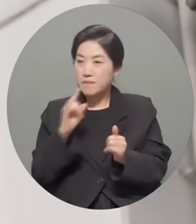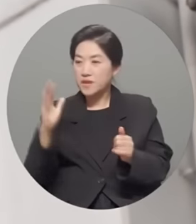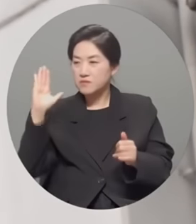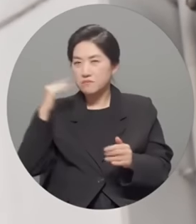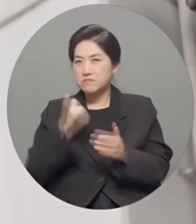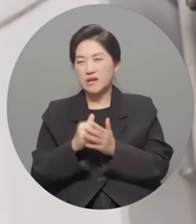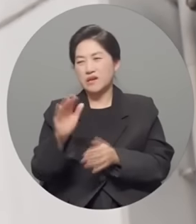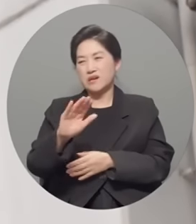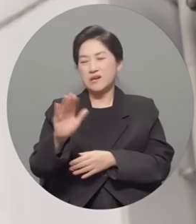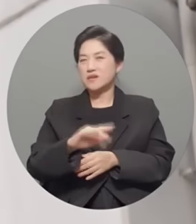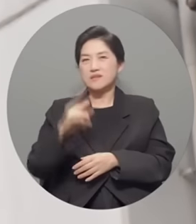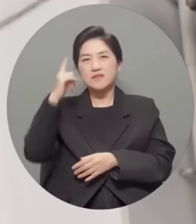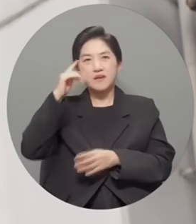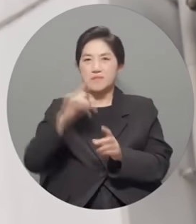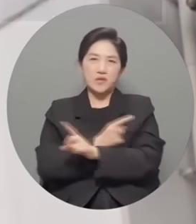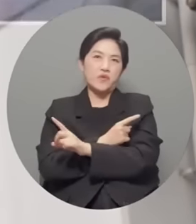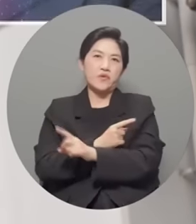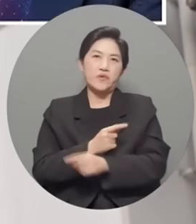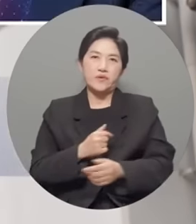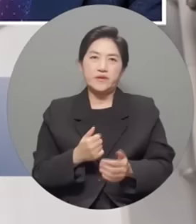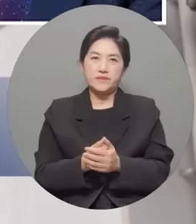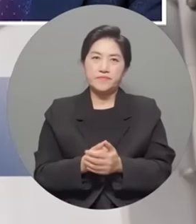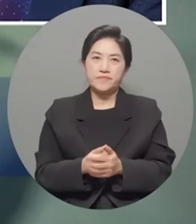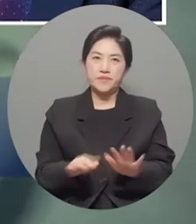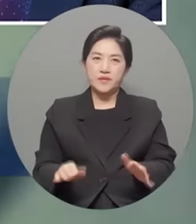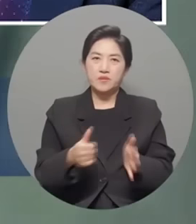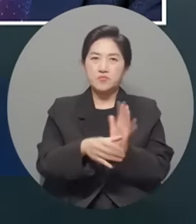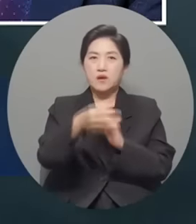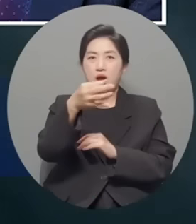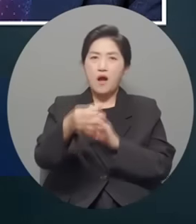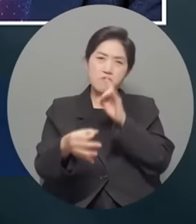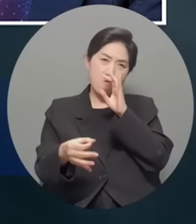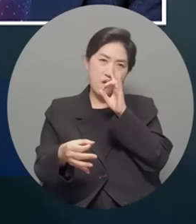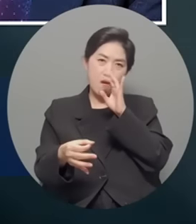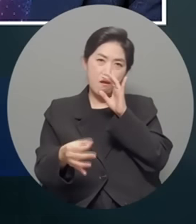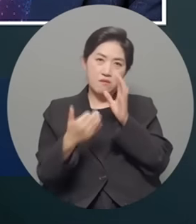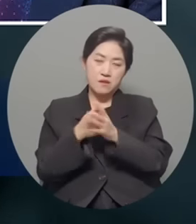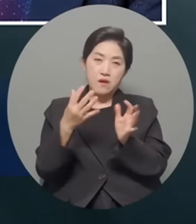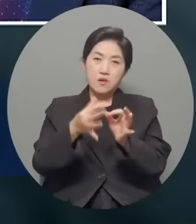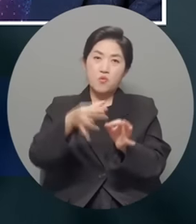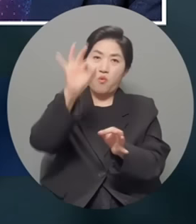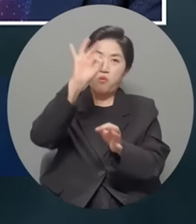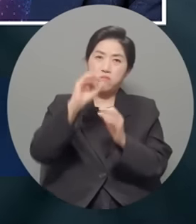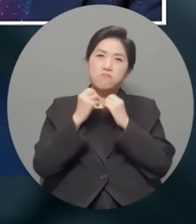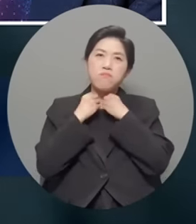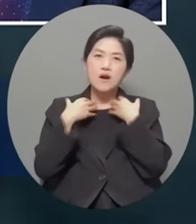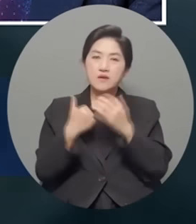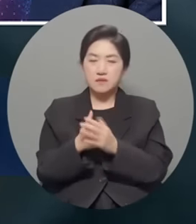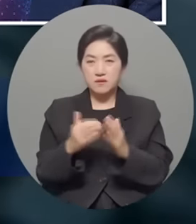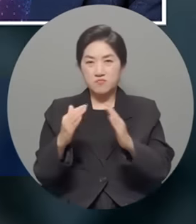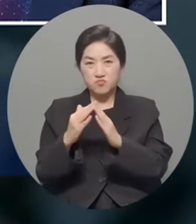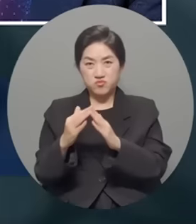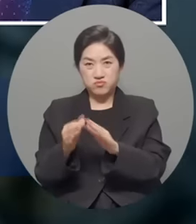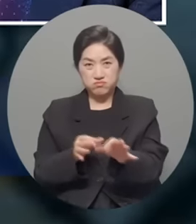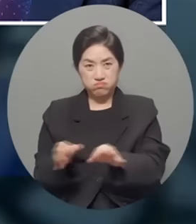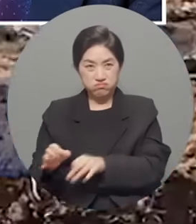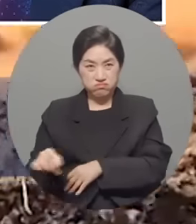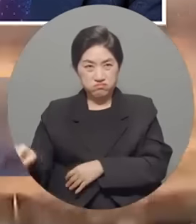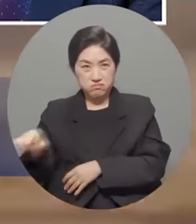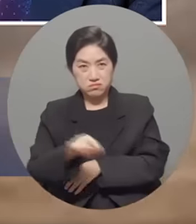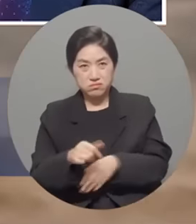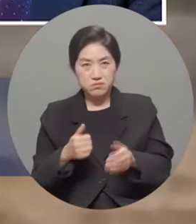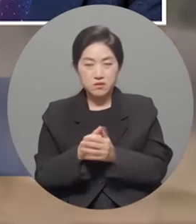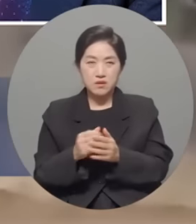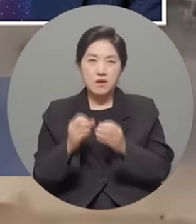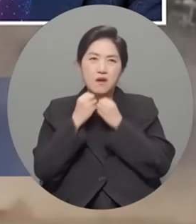전망을 수정하기도 했습니다. 이게 물가가 안 내려가고 있어요. 고금리까지 겹쳐서 부동산 시장에는